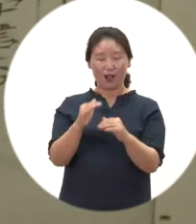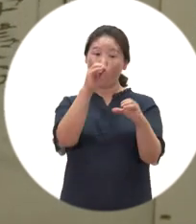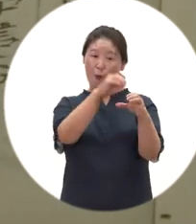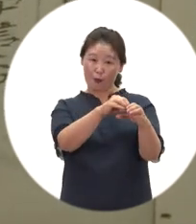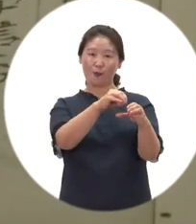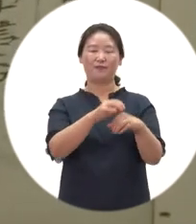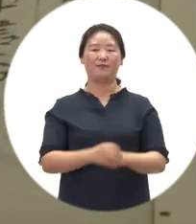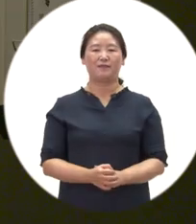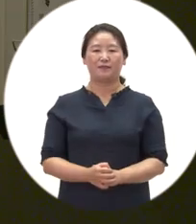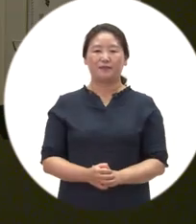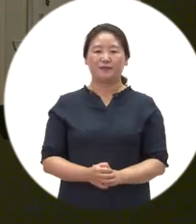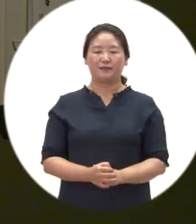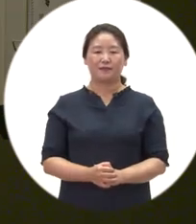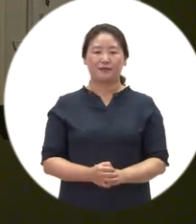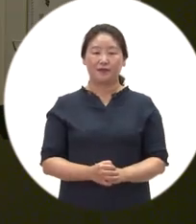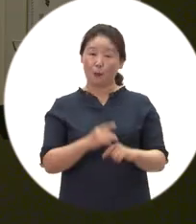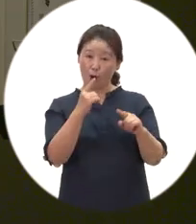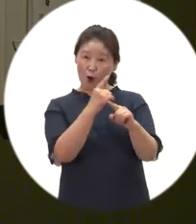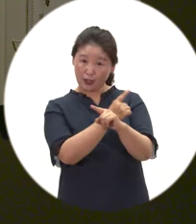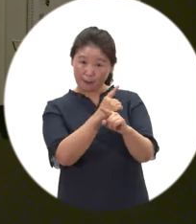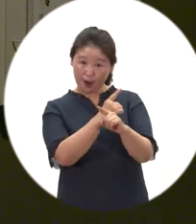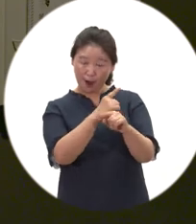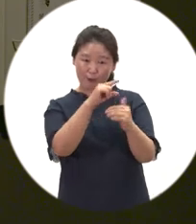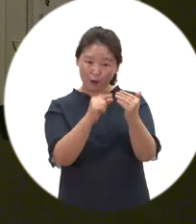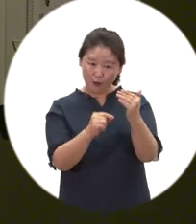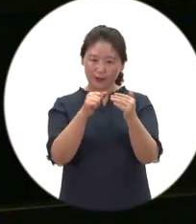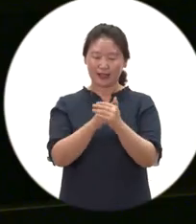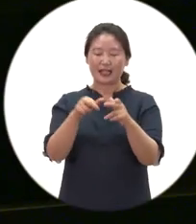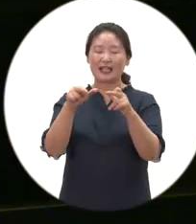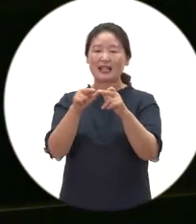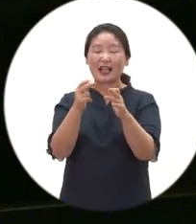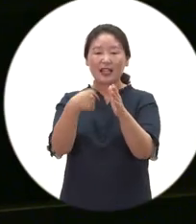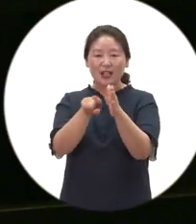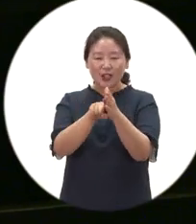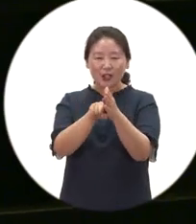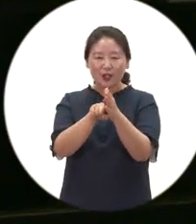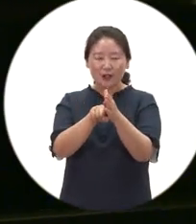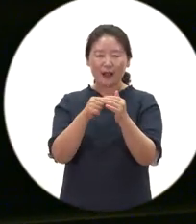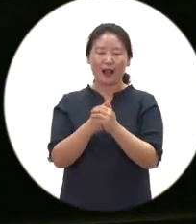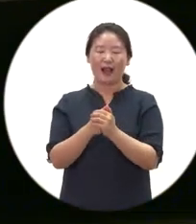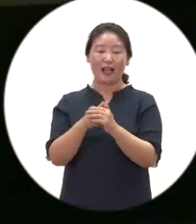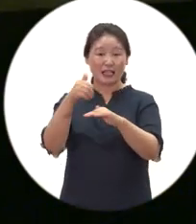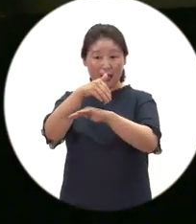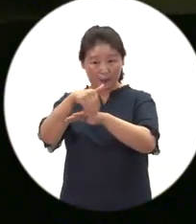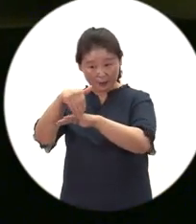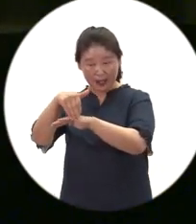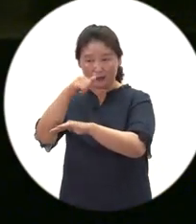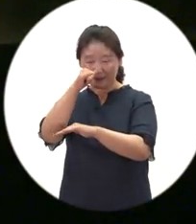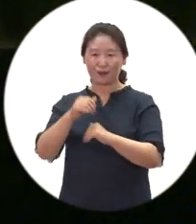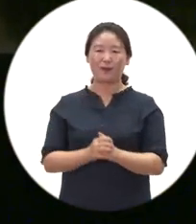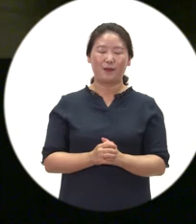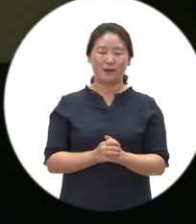내용이 있습니다. 이번 개편에서는 장애인을 배려하는 전시 기법이 다양하게 시도되었습니다.